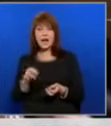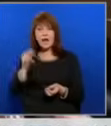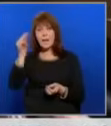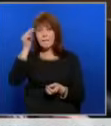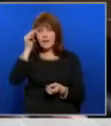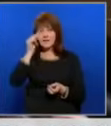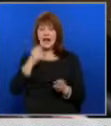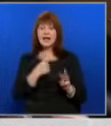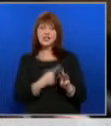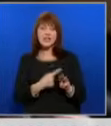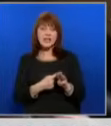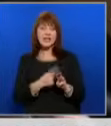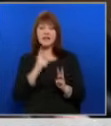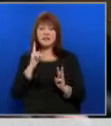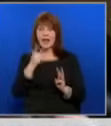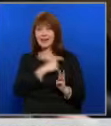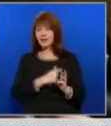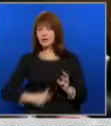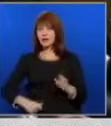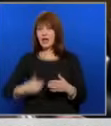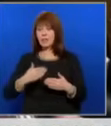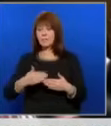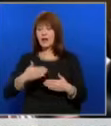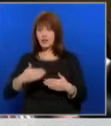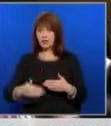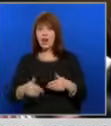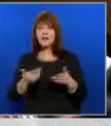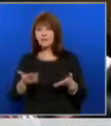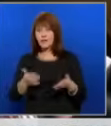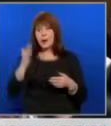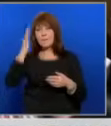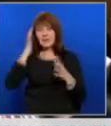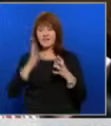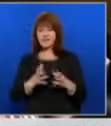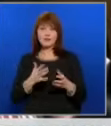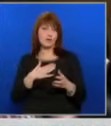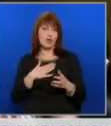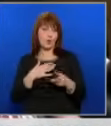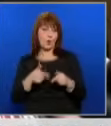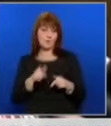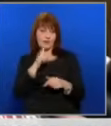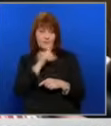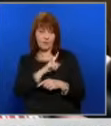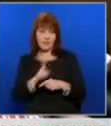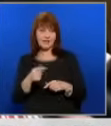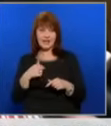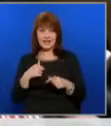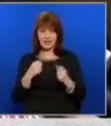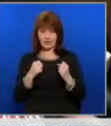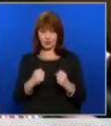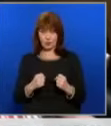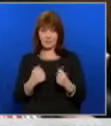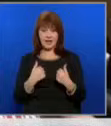Шенген е национален приоритет и това беше една от причините реално това правителство да съществува и в момента сме застанали, защото